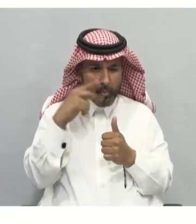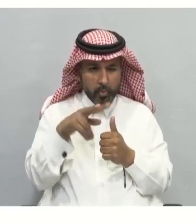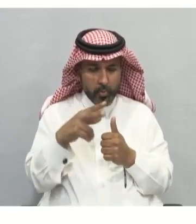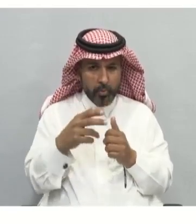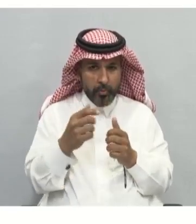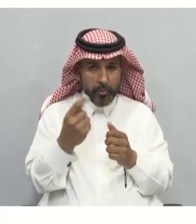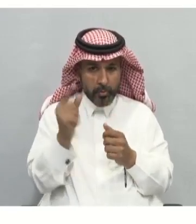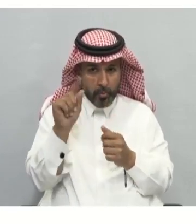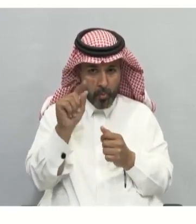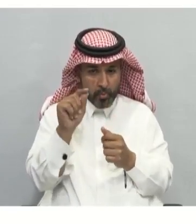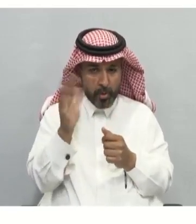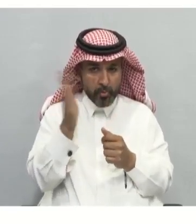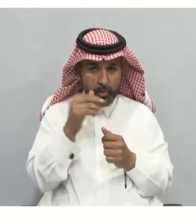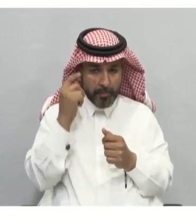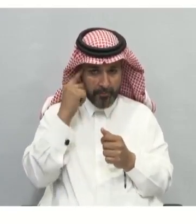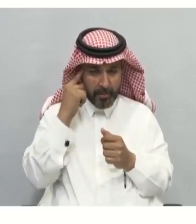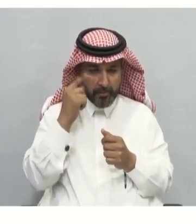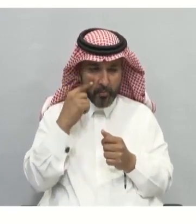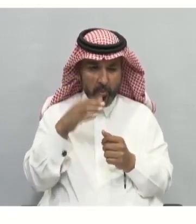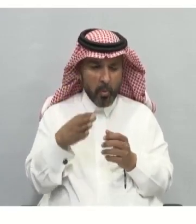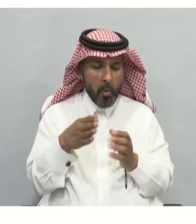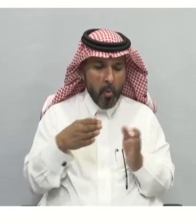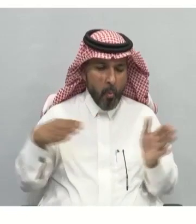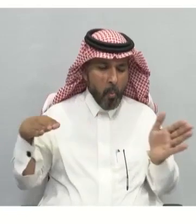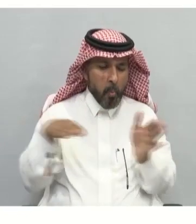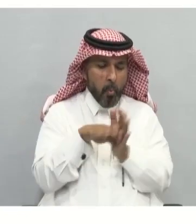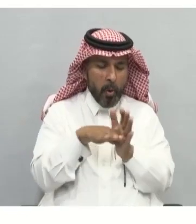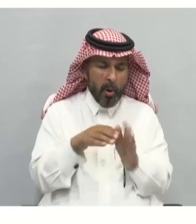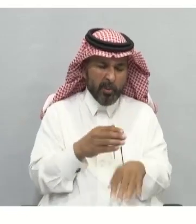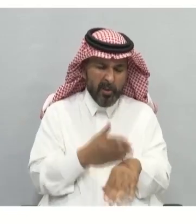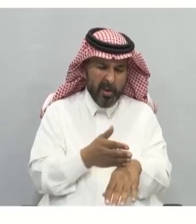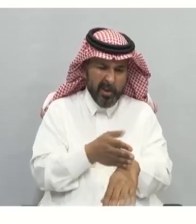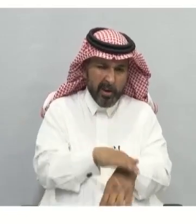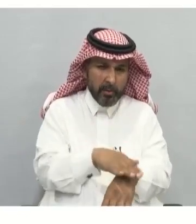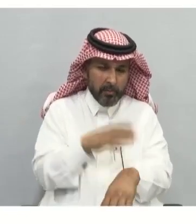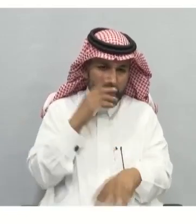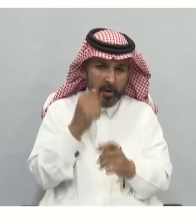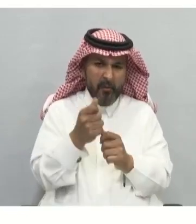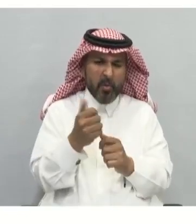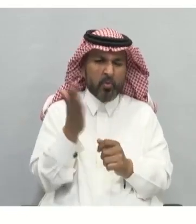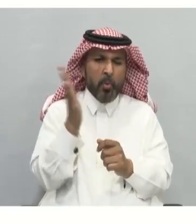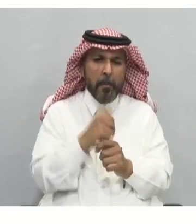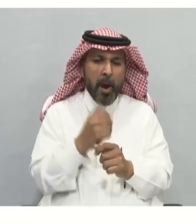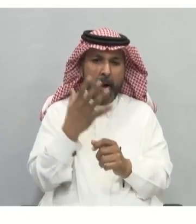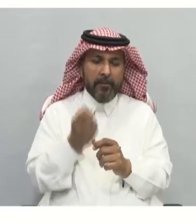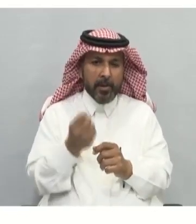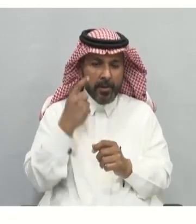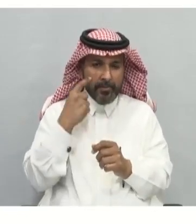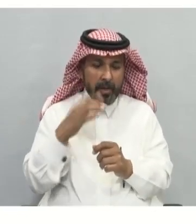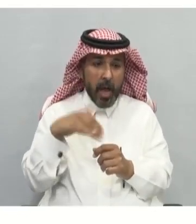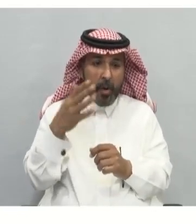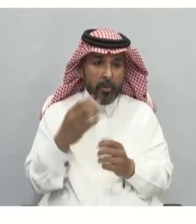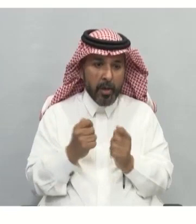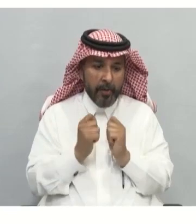الاختبار بالنقم والبلايا او كان ذلك الاختبار والابتلاء بالنعم نعم التي